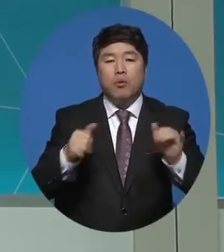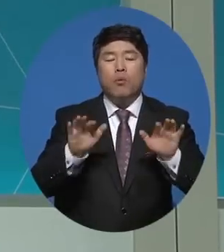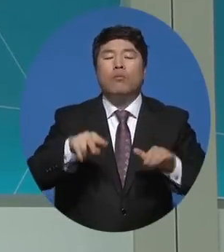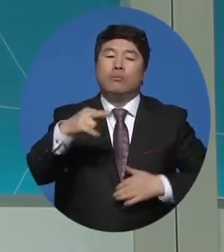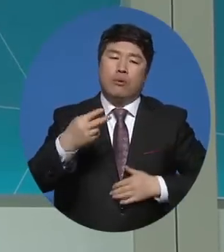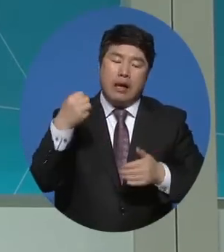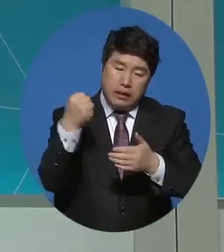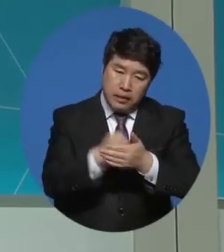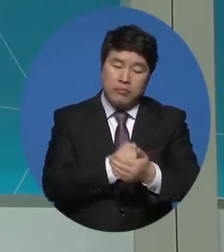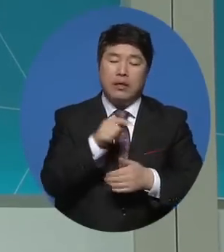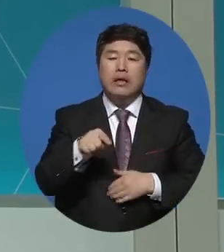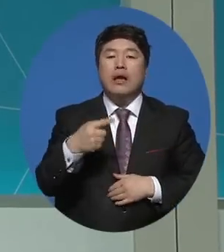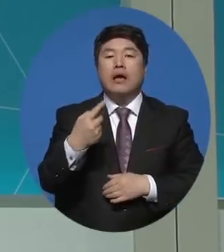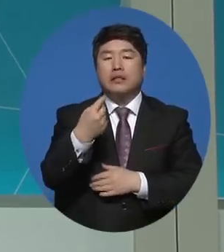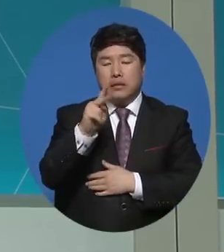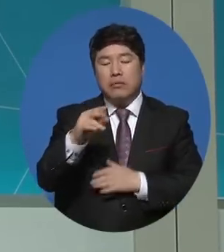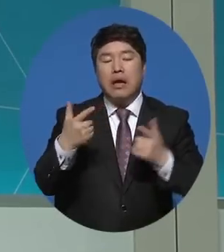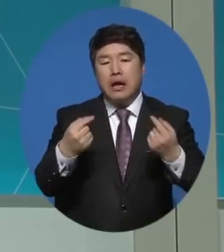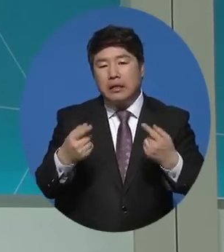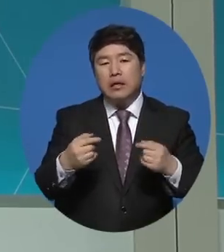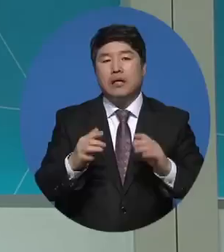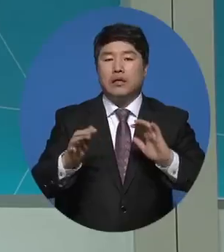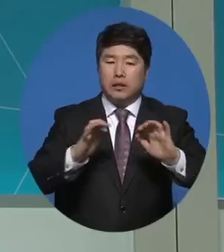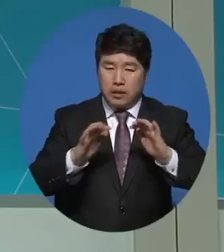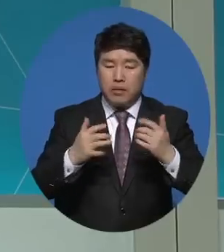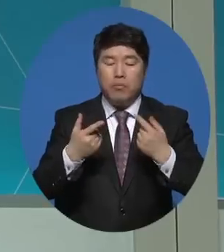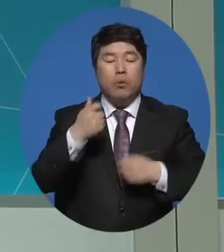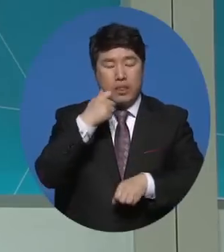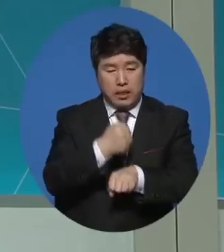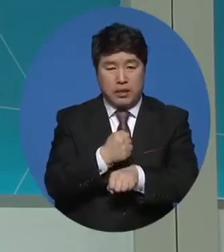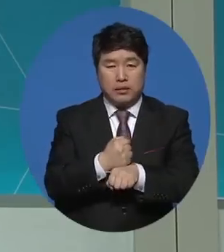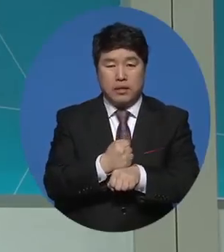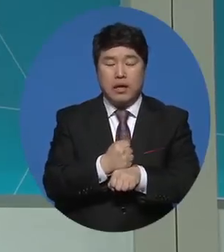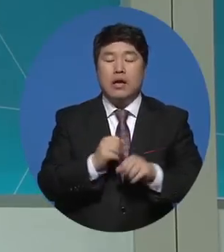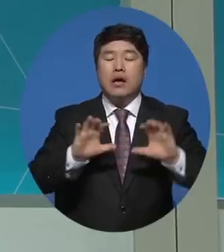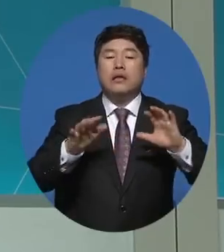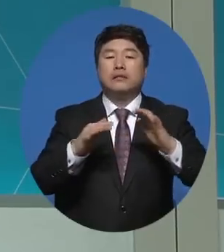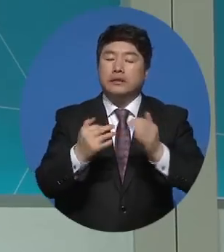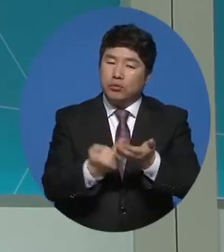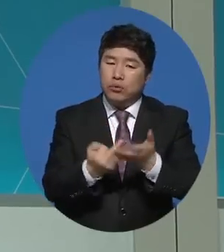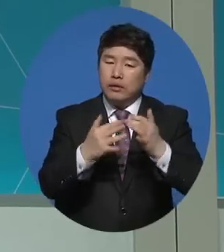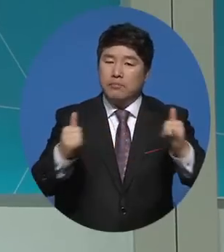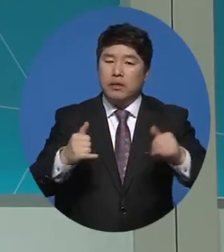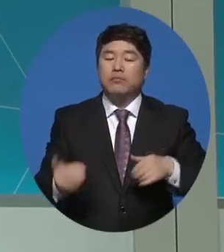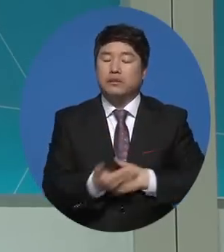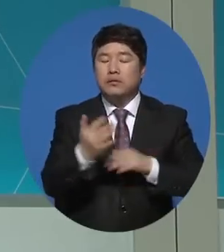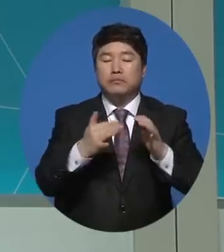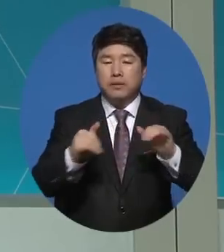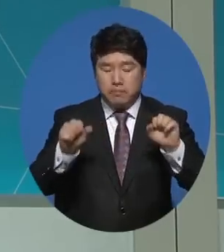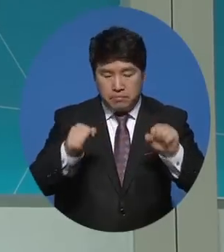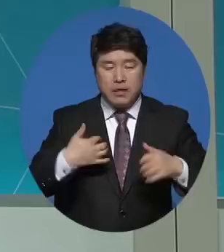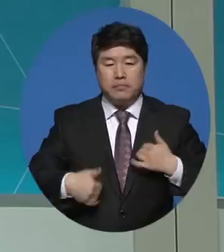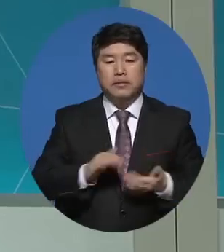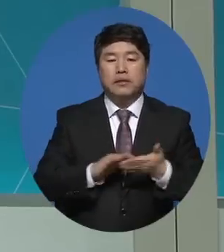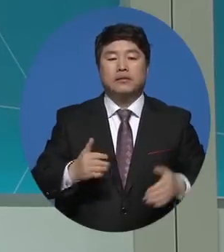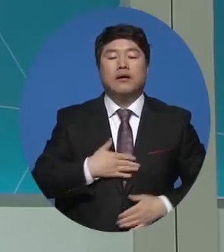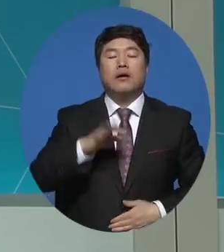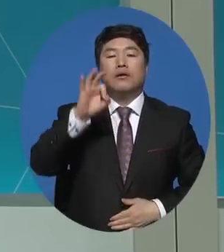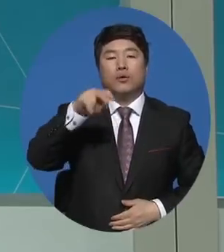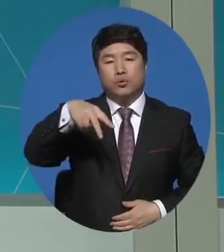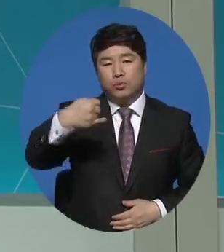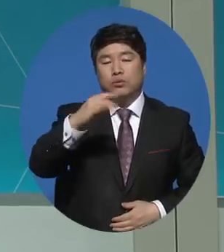안타깝게도이 방송 같이 못하시는 제주도 도민 또 국민 여러분 정말 반갑습니다 저 유승민 있니다